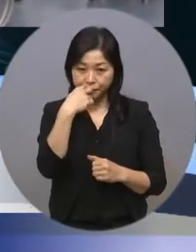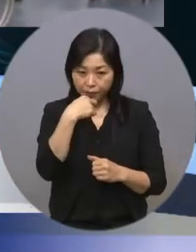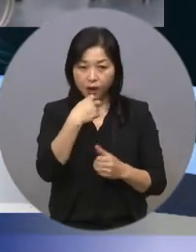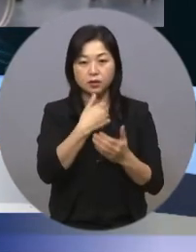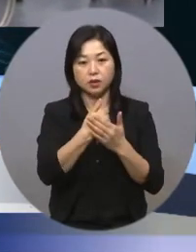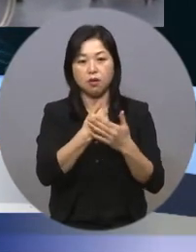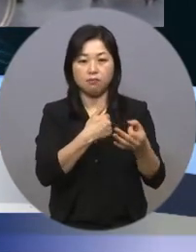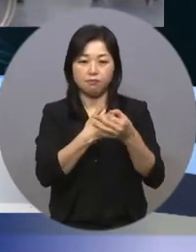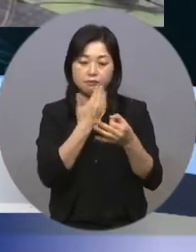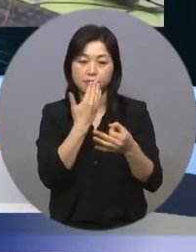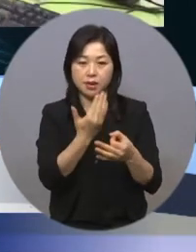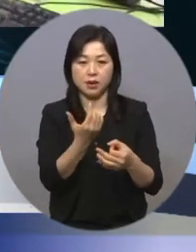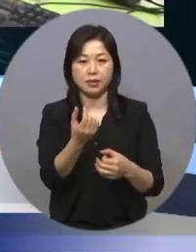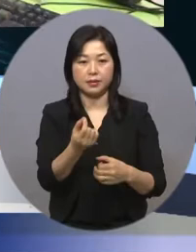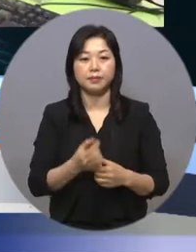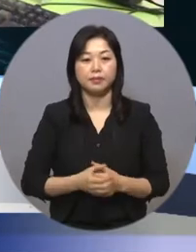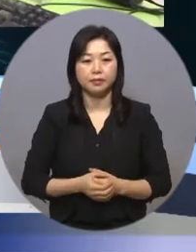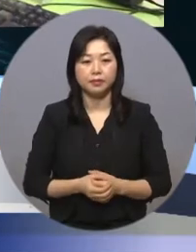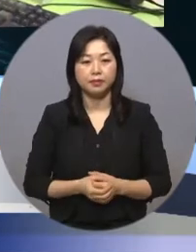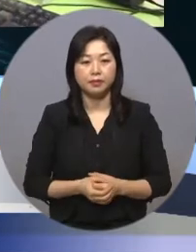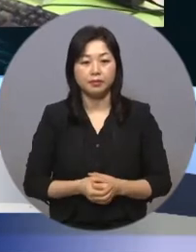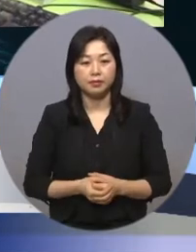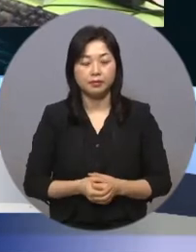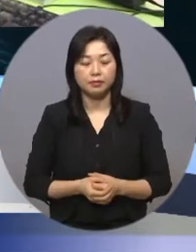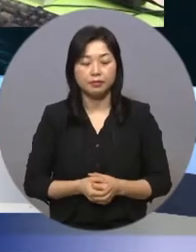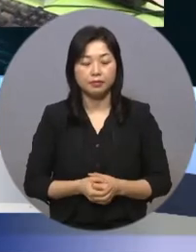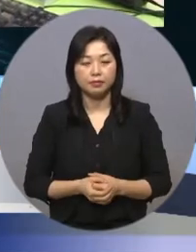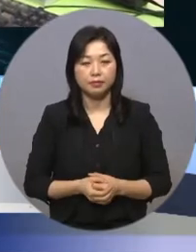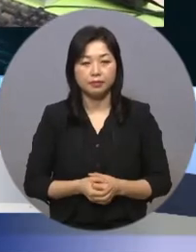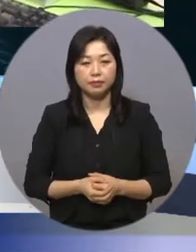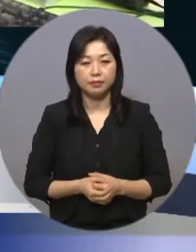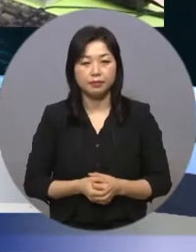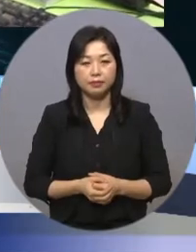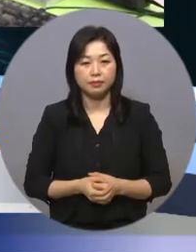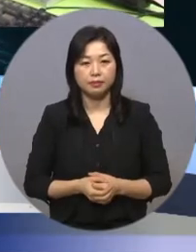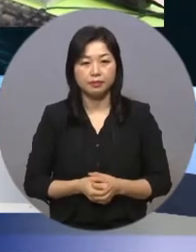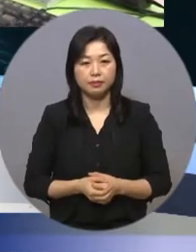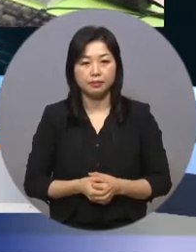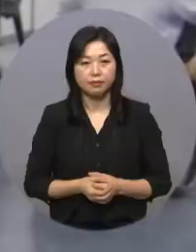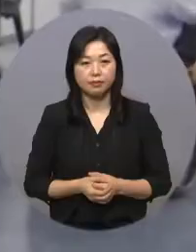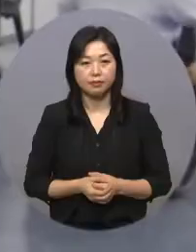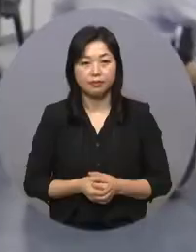지급을 받을 수 있게 될 전망입니다 박성용 기자가 보도합니다